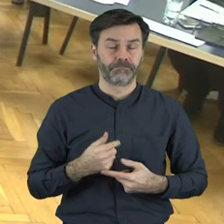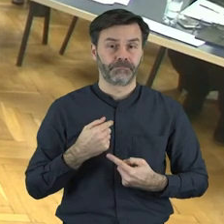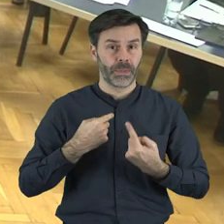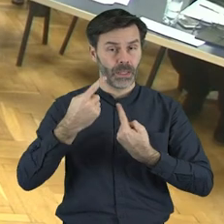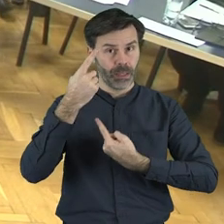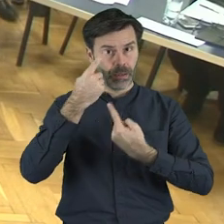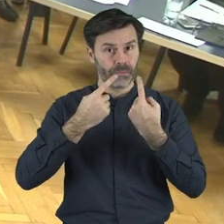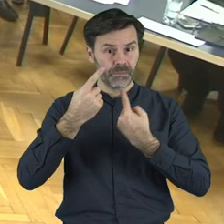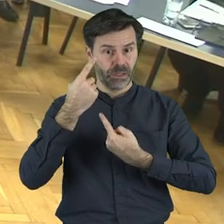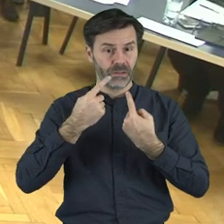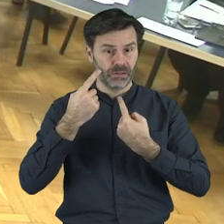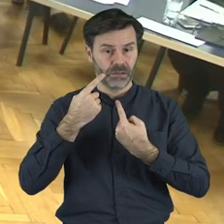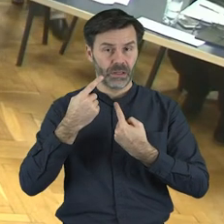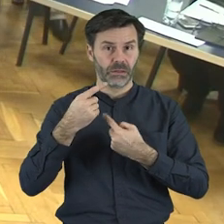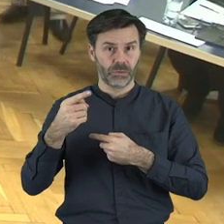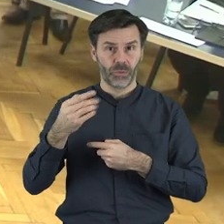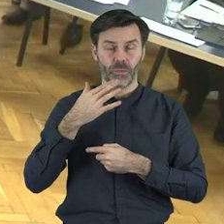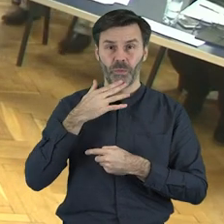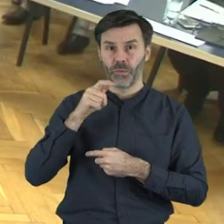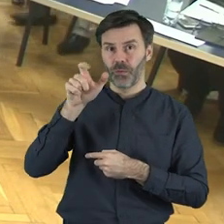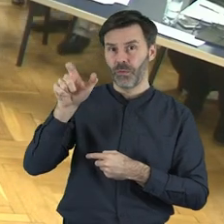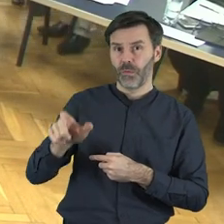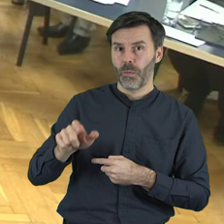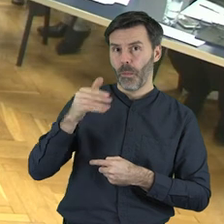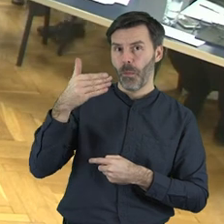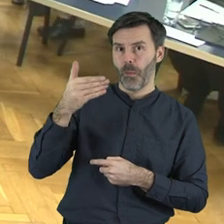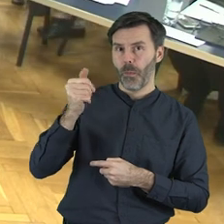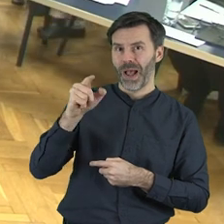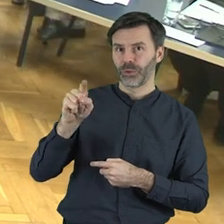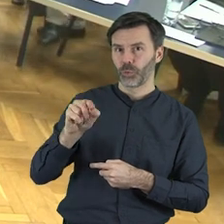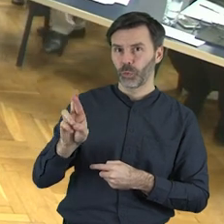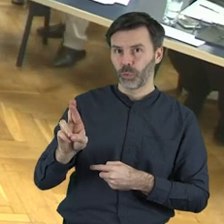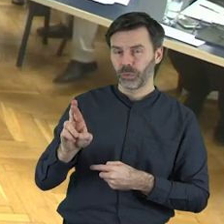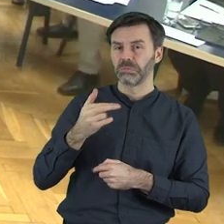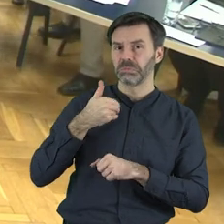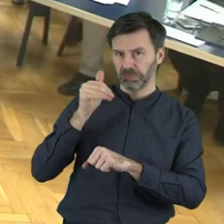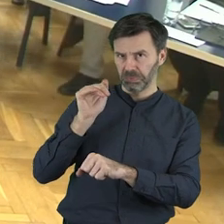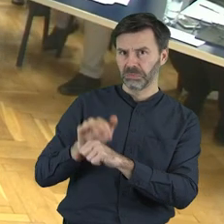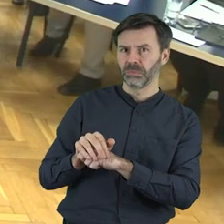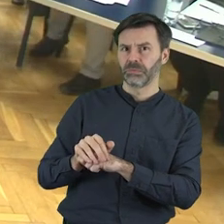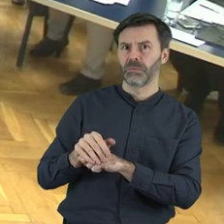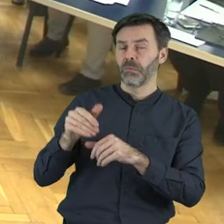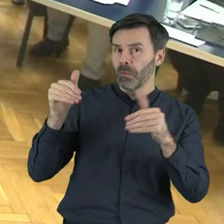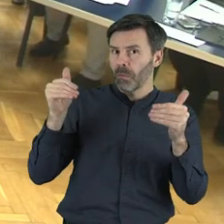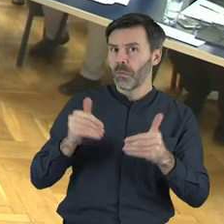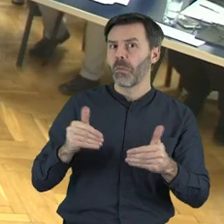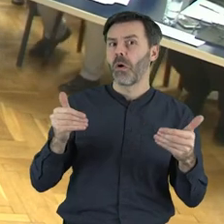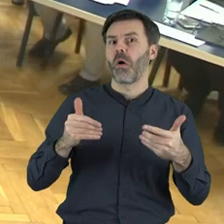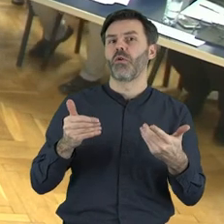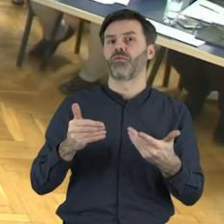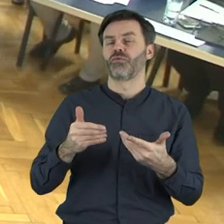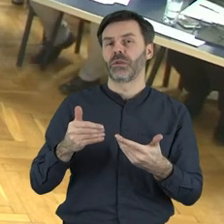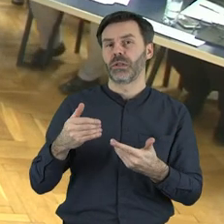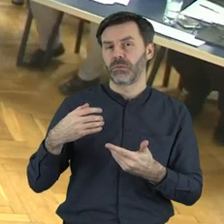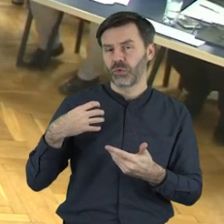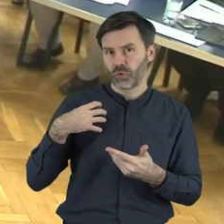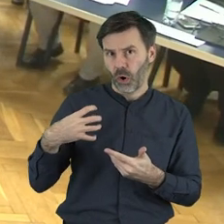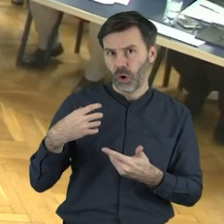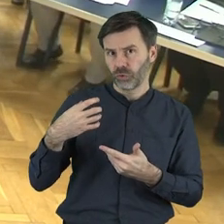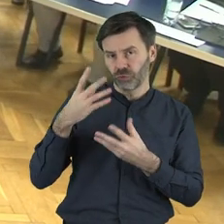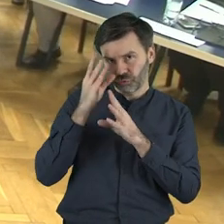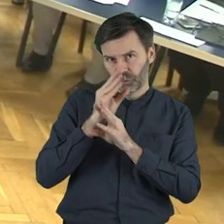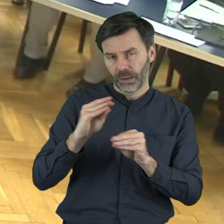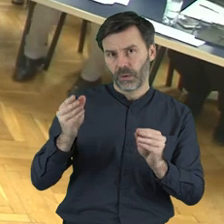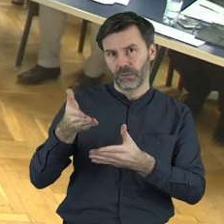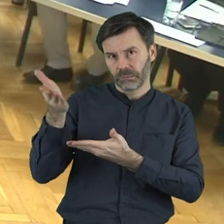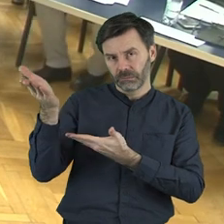Mazura, może jakaś refleksja i możliwość dopuszczenia naszych szanownych gości do głosu w tym miejscu mogła być